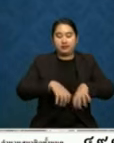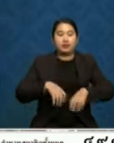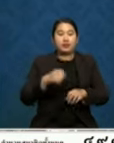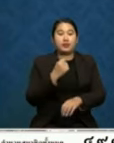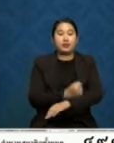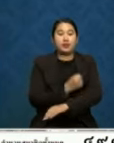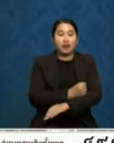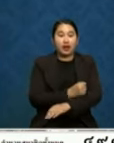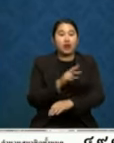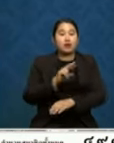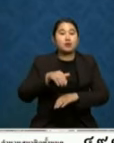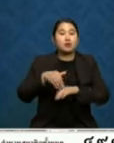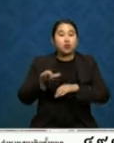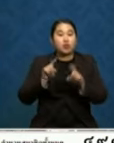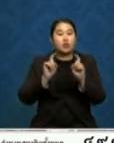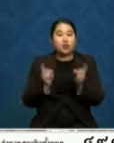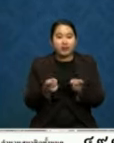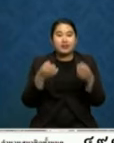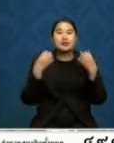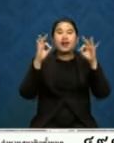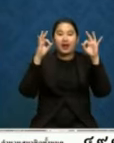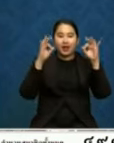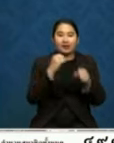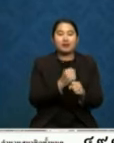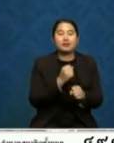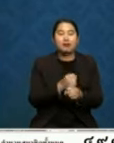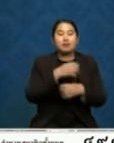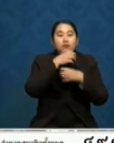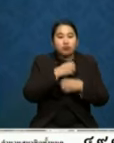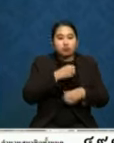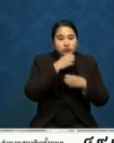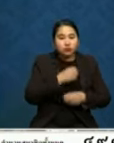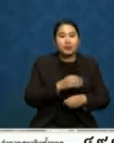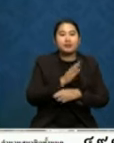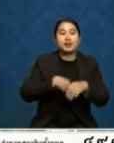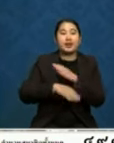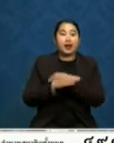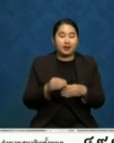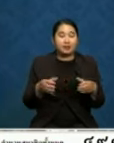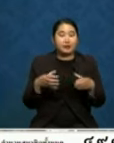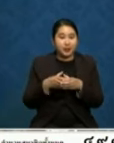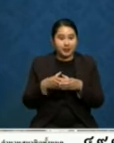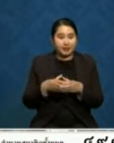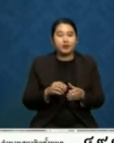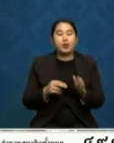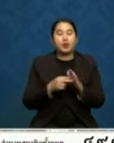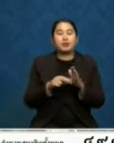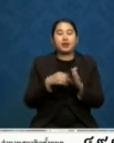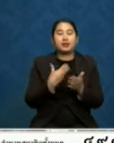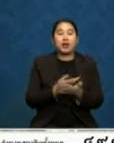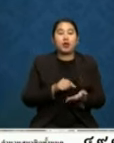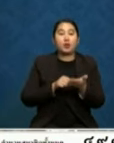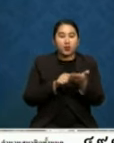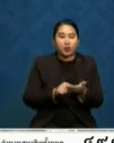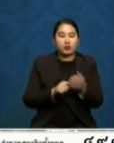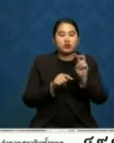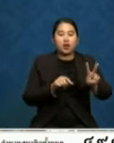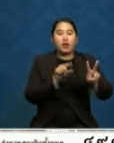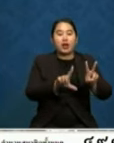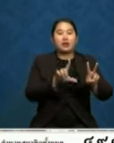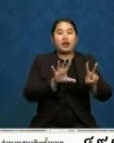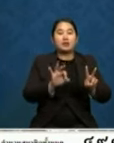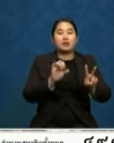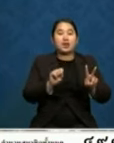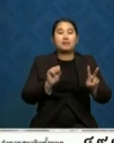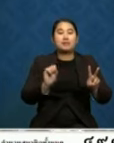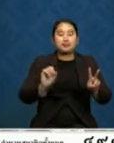งานนอกระบบวงเล็บแรงงานอิสระนะครับแรงงานสูงอายุและแรงงานพิการที่ของงบประมาณมา2ล้าน9แสนกว่า